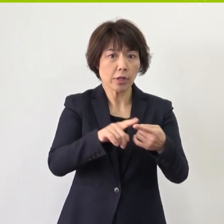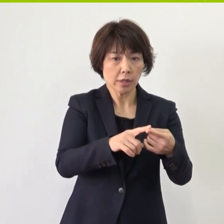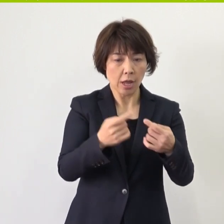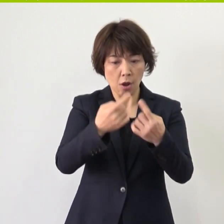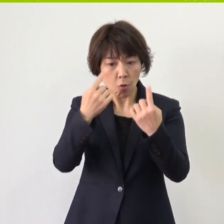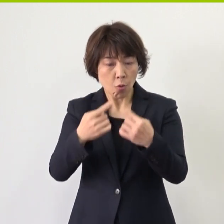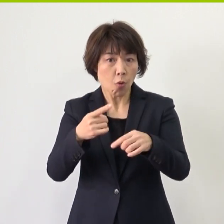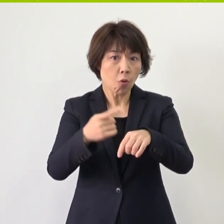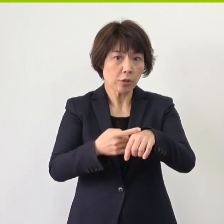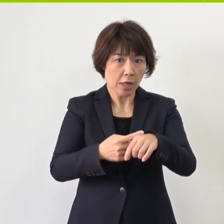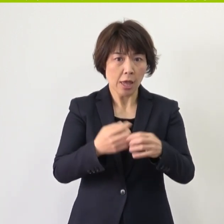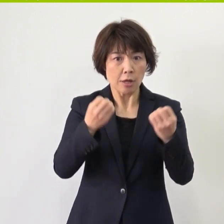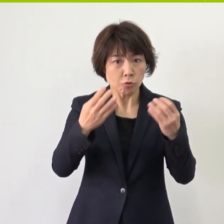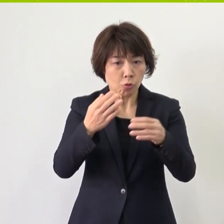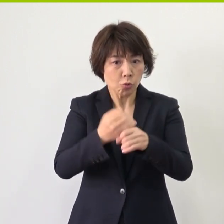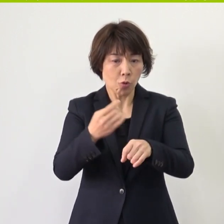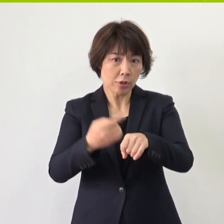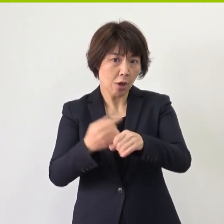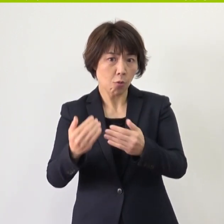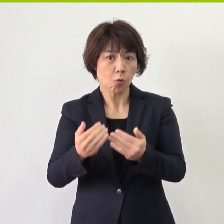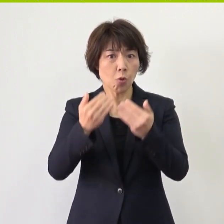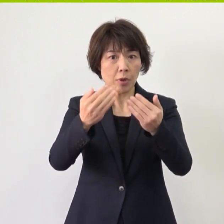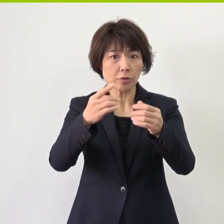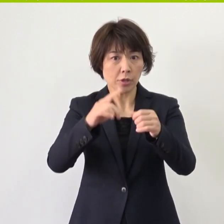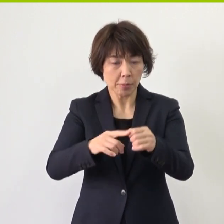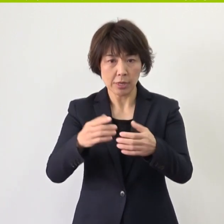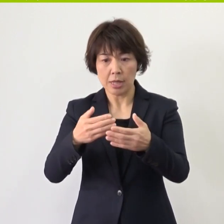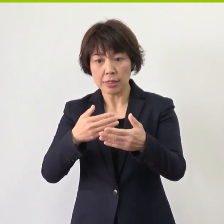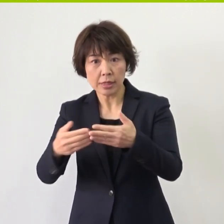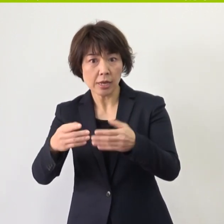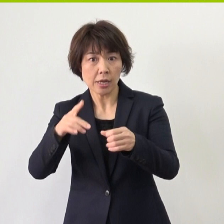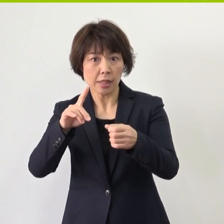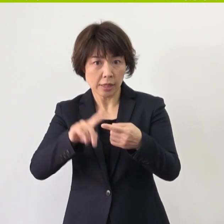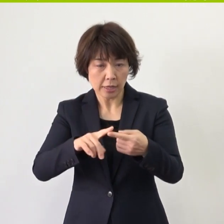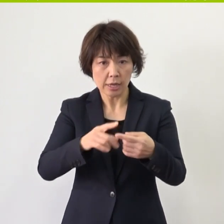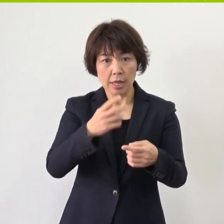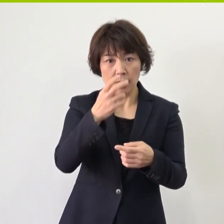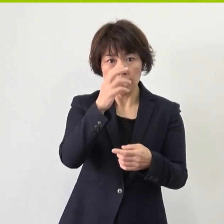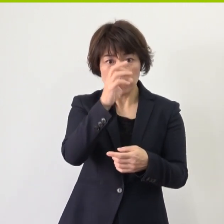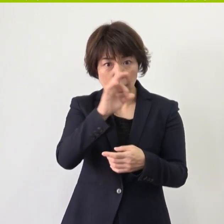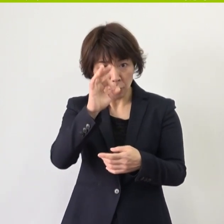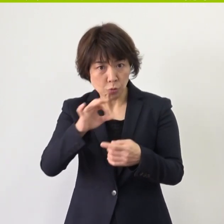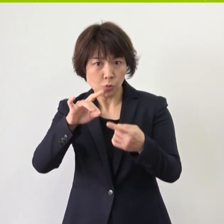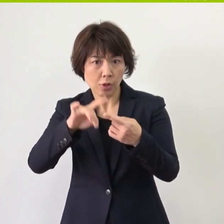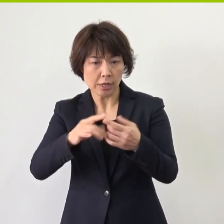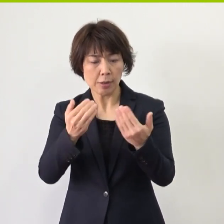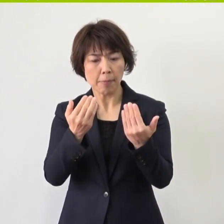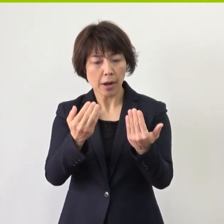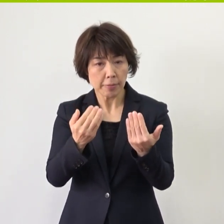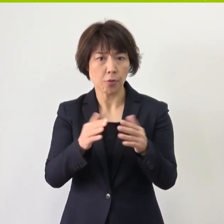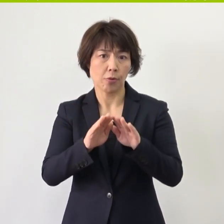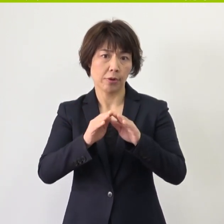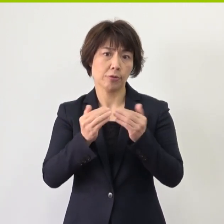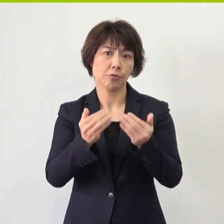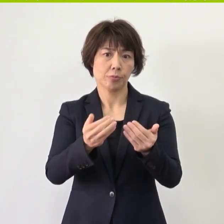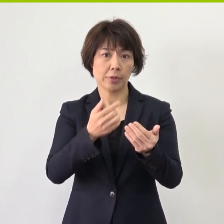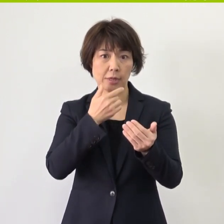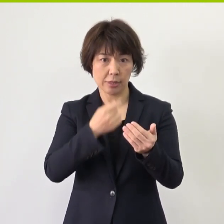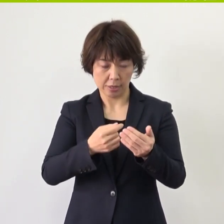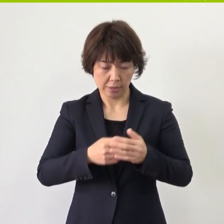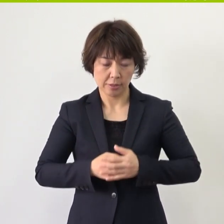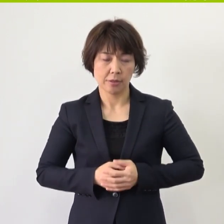個性や創造性を伸ばすために、体験的探究的な学びを展開していきたいと思っております